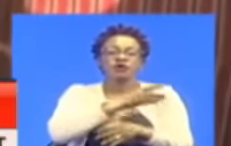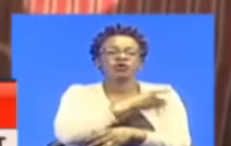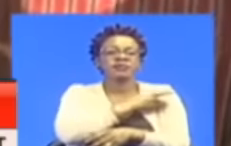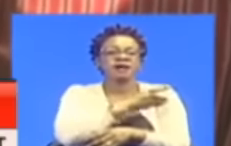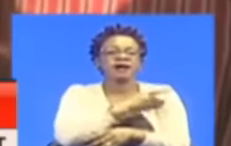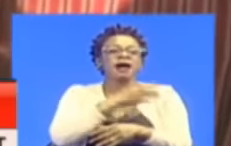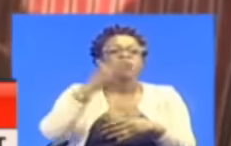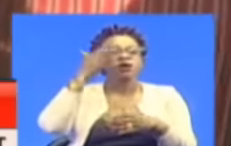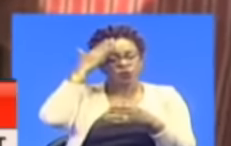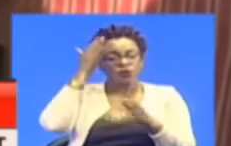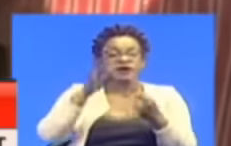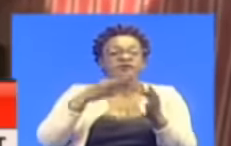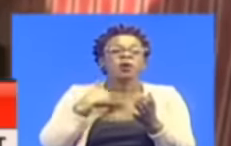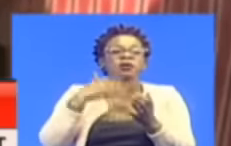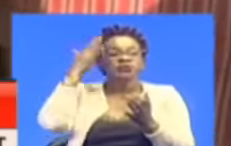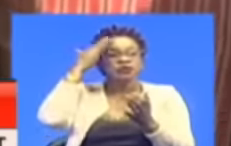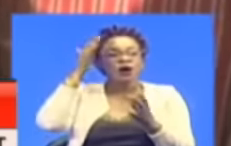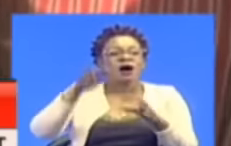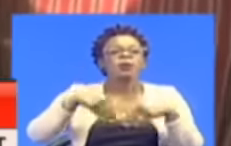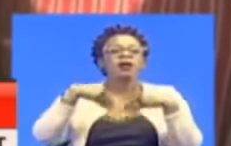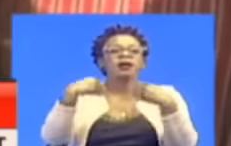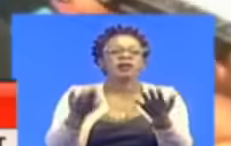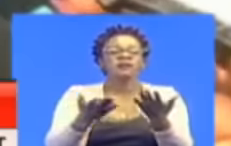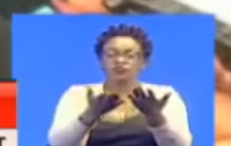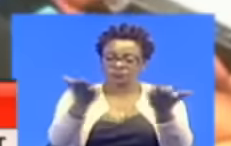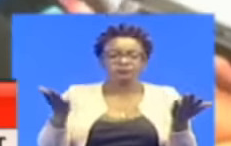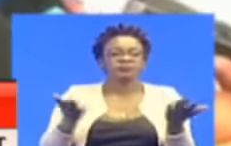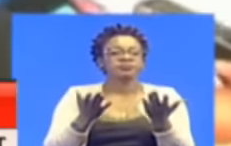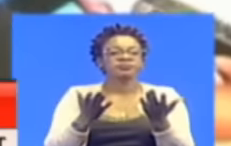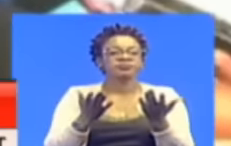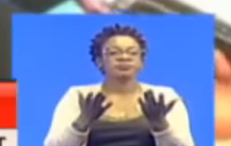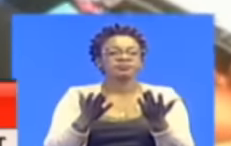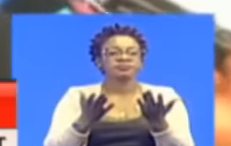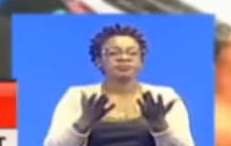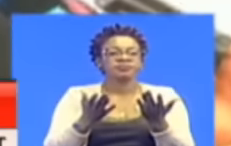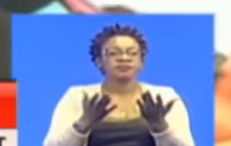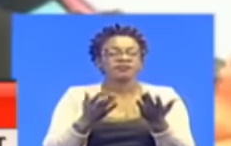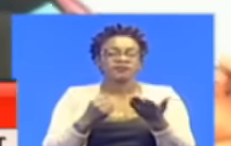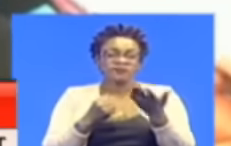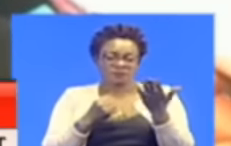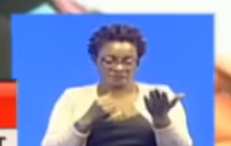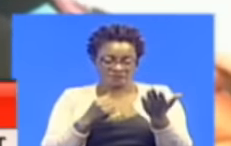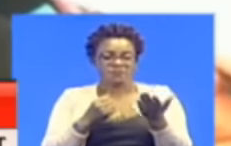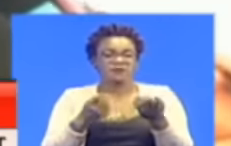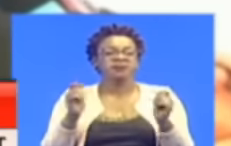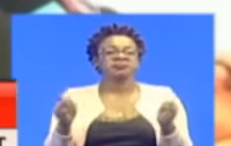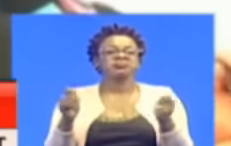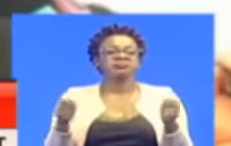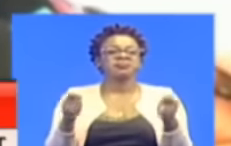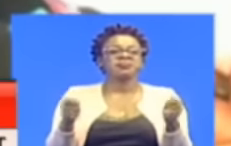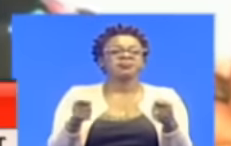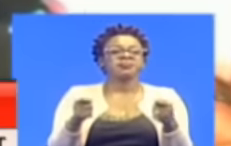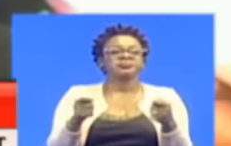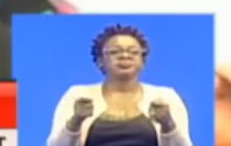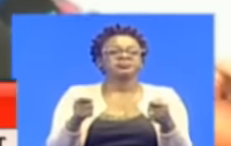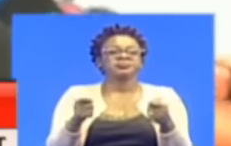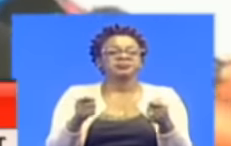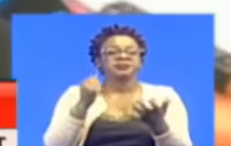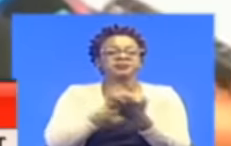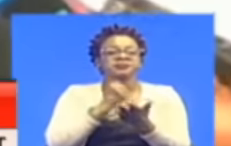na kama mnataka kumjua nitawapatia wananchi. Hizi ni miti mbao mnaona hapa. Hizi ni dawa za kienyeji mbao